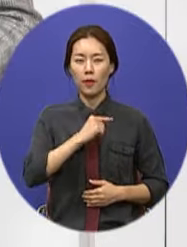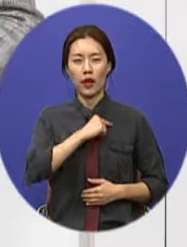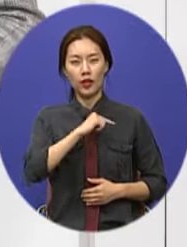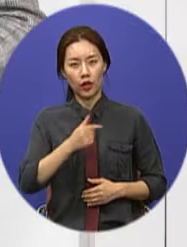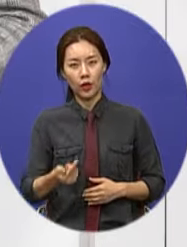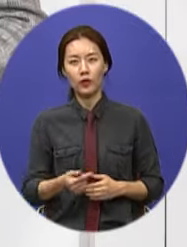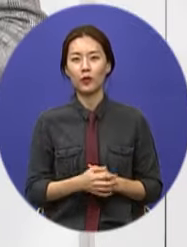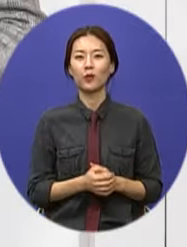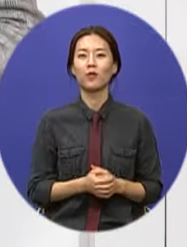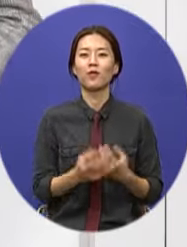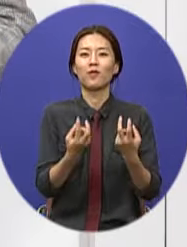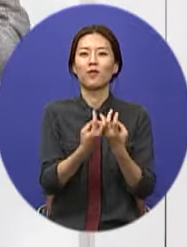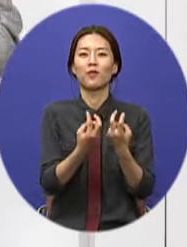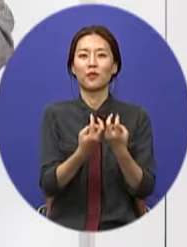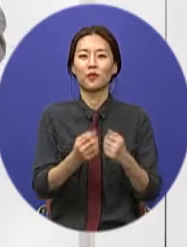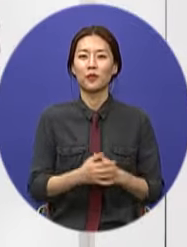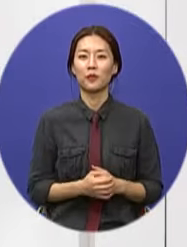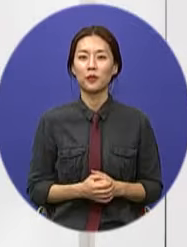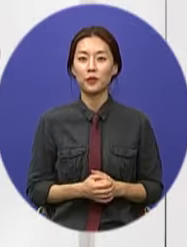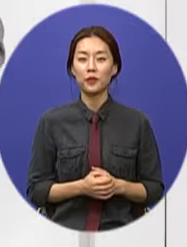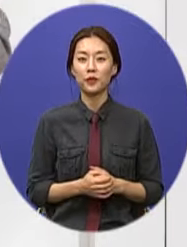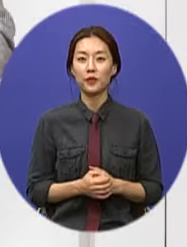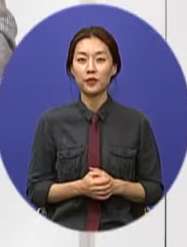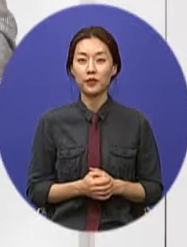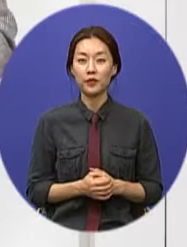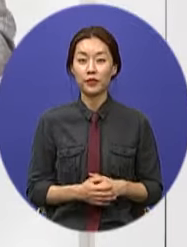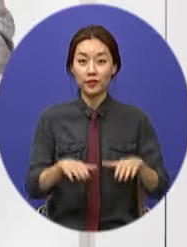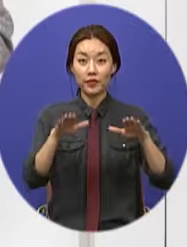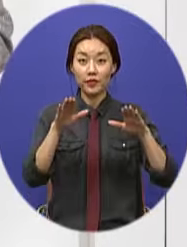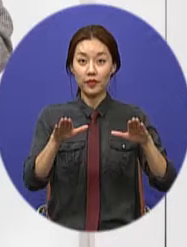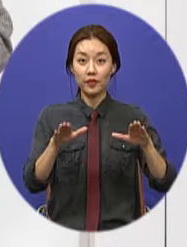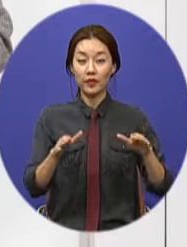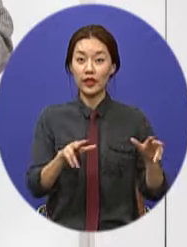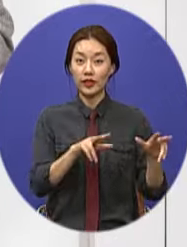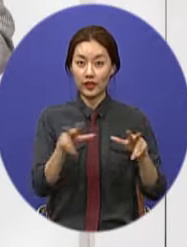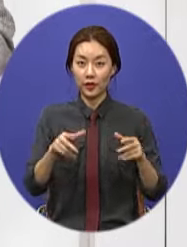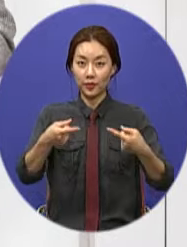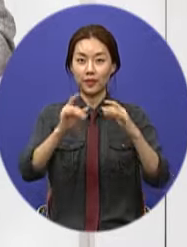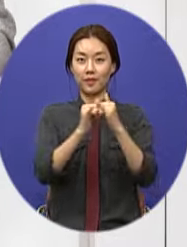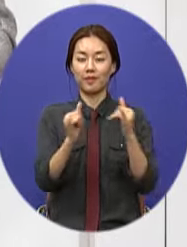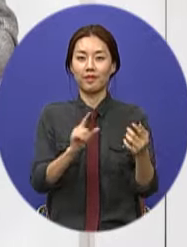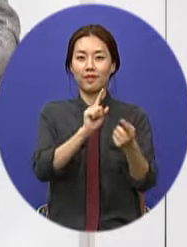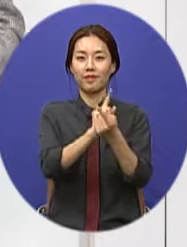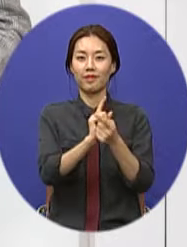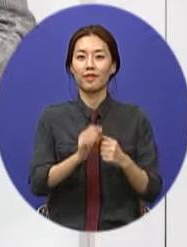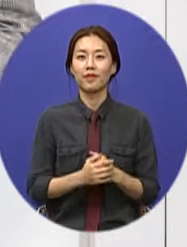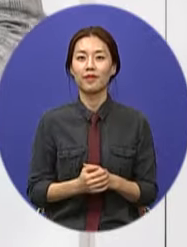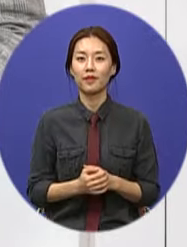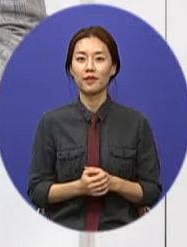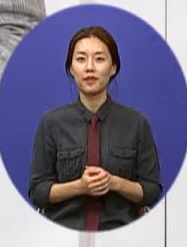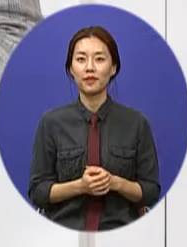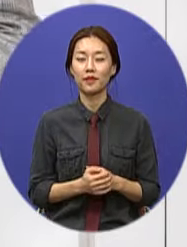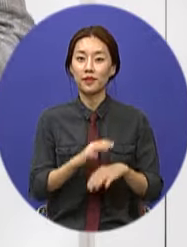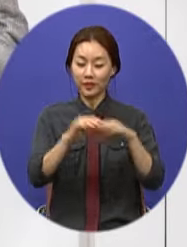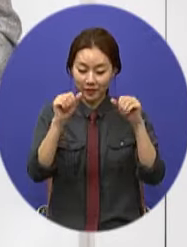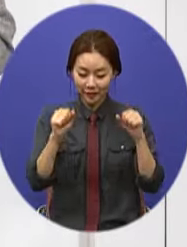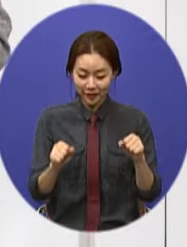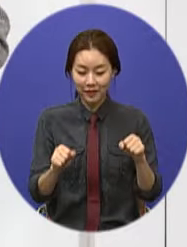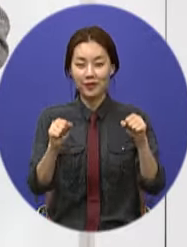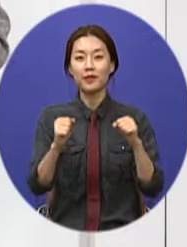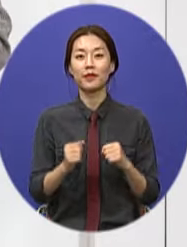났어. 우리 그러네. 박정원 씨 어찌나 열심히 하시는지. 예. 자, 이번에는 즉석 참여자분 만나보도록 할게요.